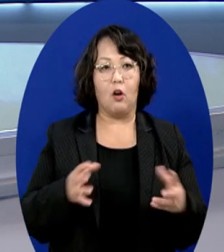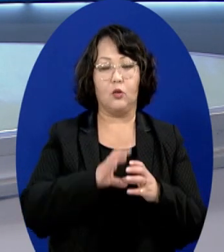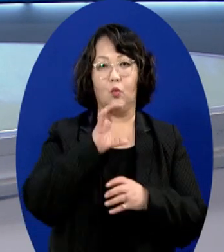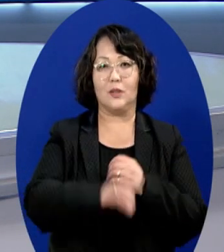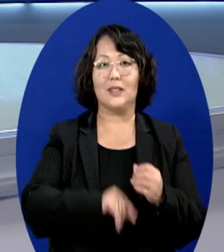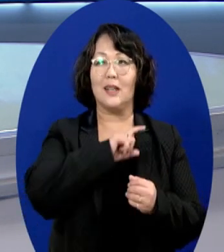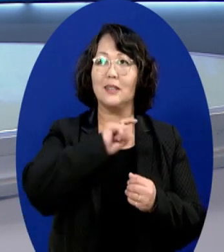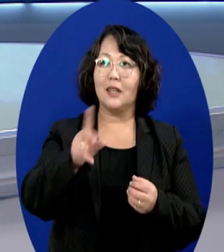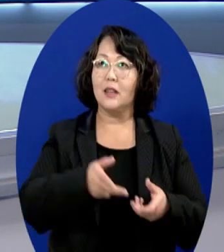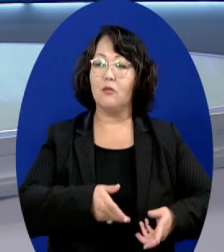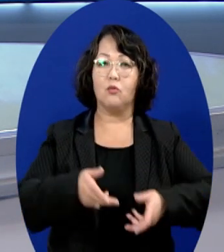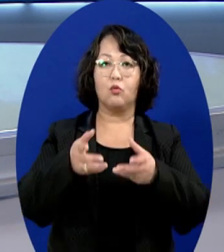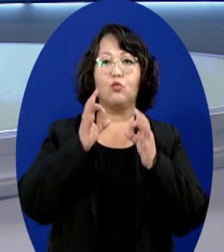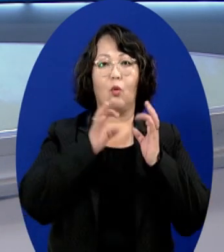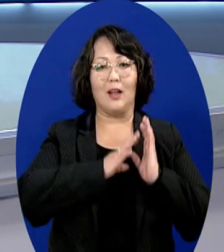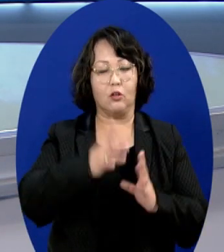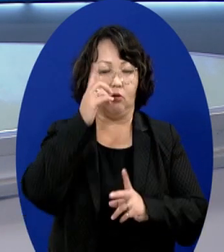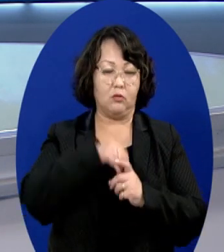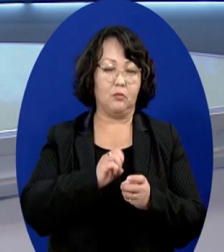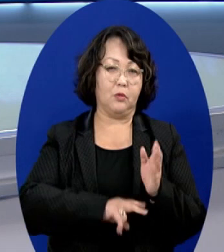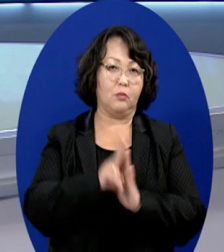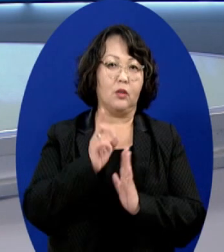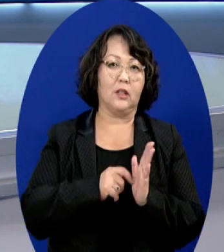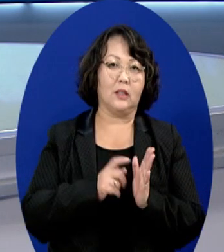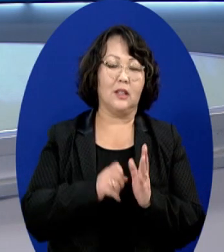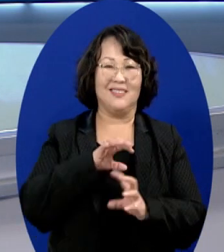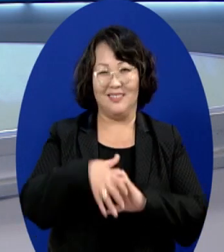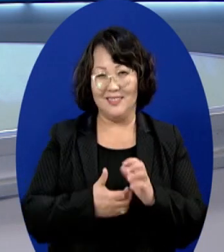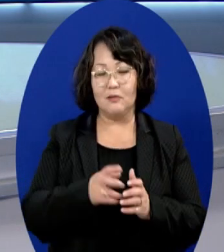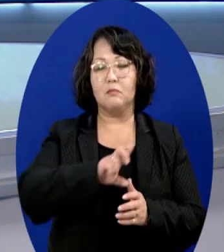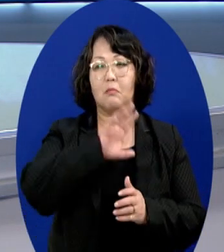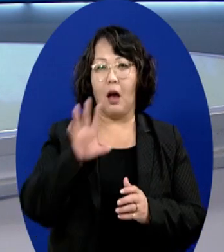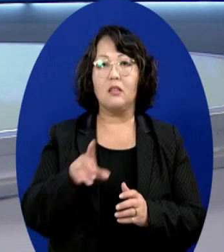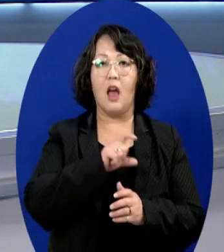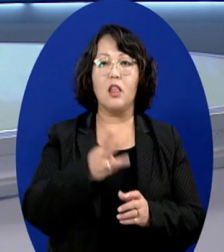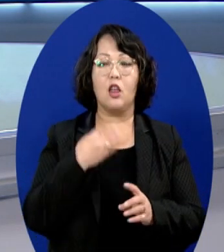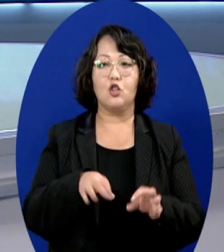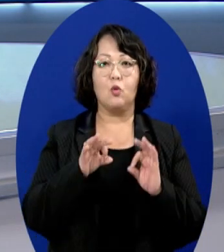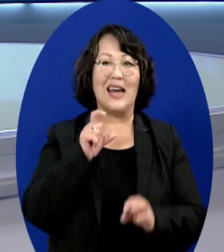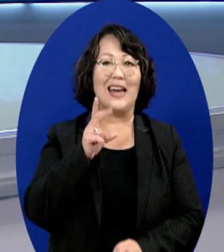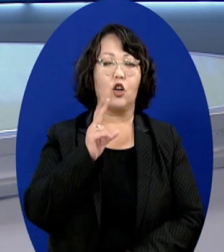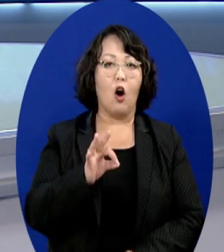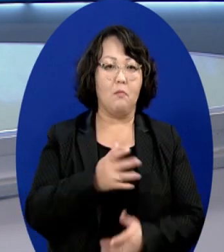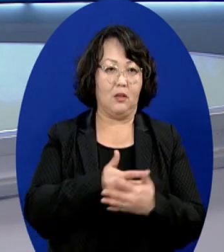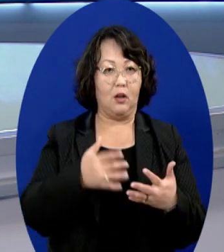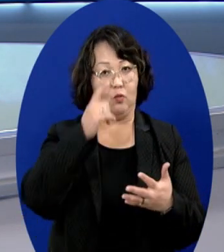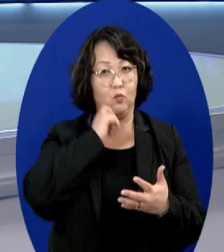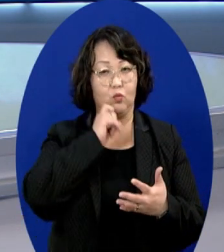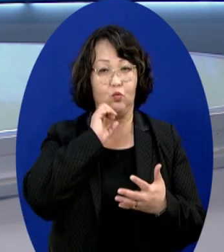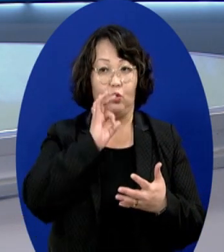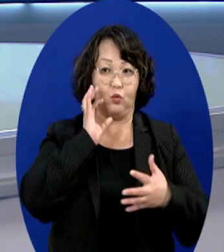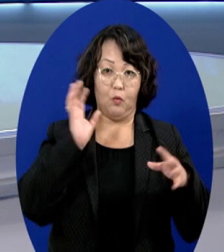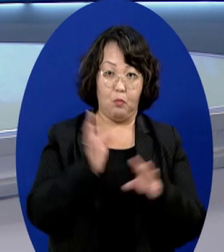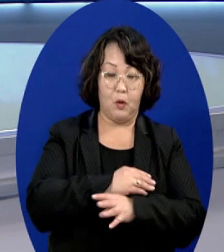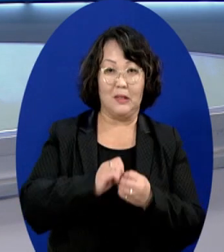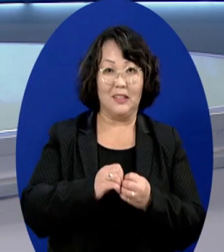зөв хандлага ойлголтыг бий болгох хэрэгтэй. Дэлхийн нийтээр байгаль дээлтэй эко бүтээгдэхүүнийг сонирхолсон зөв менежмент хийж чадвал бэлчээрийн мал аж ахуйд том